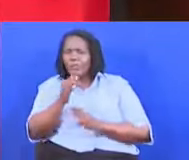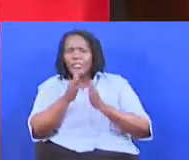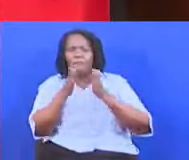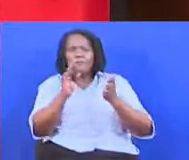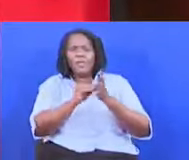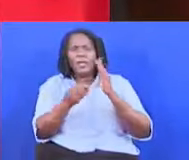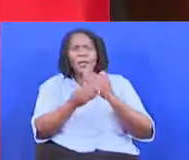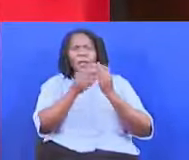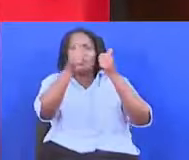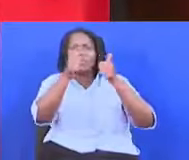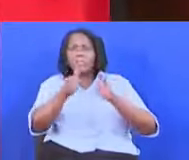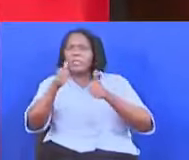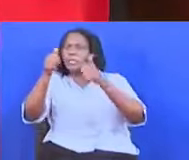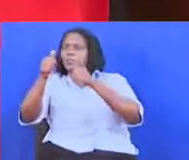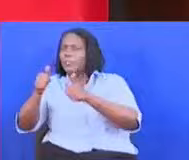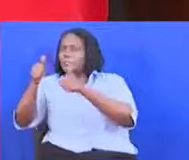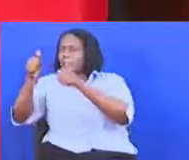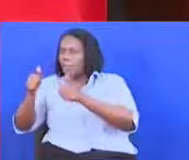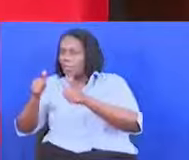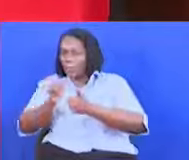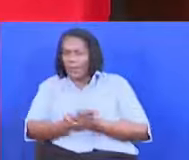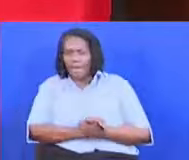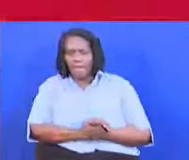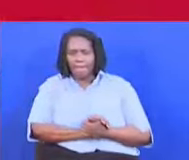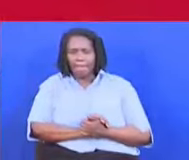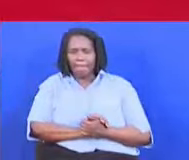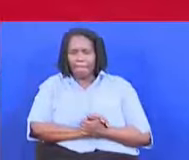nchi ambayo balozi zetu zipo?